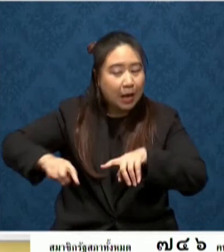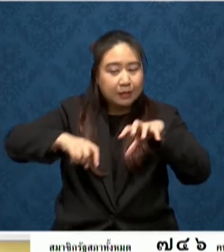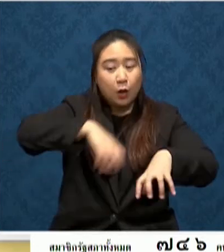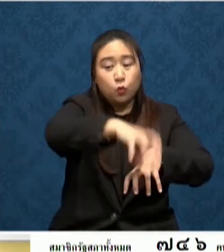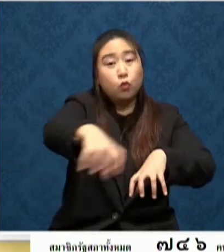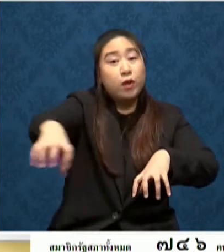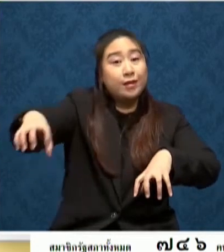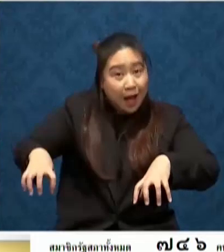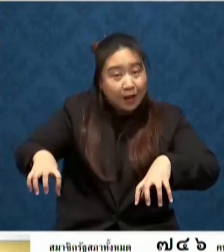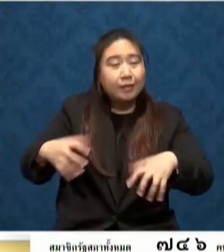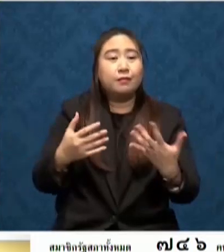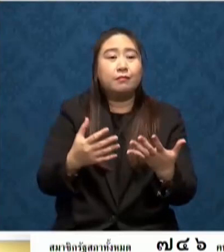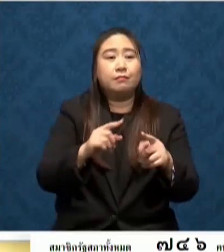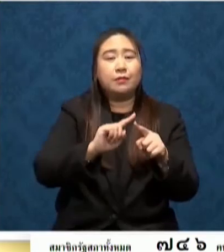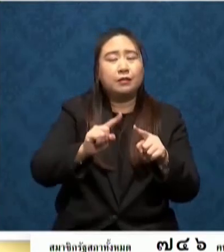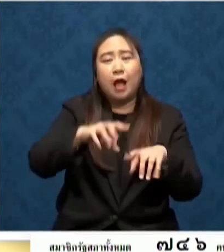ษา